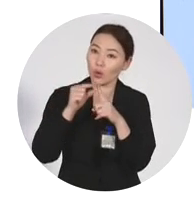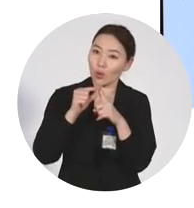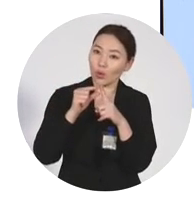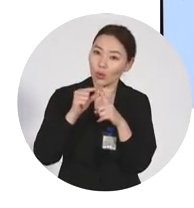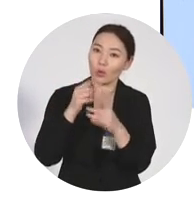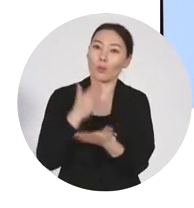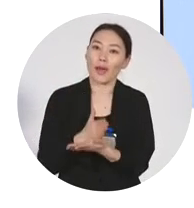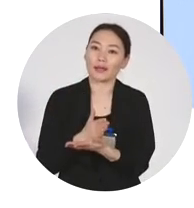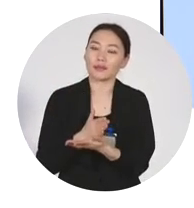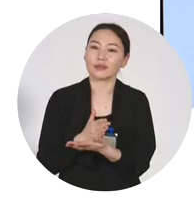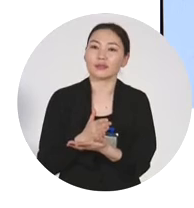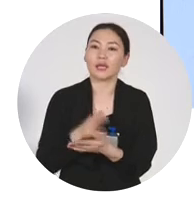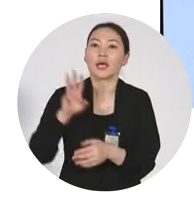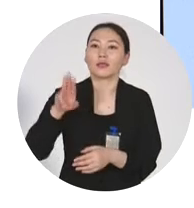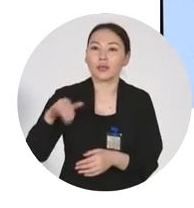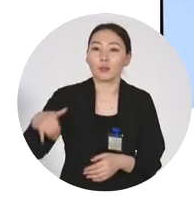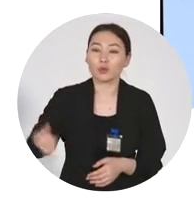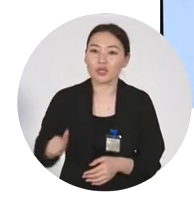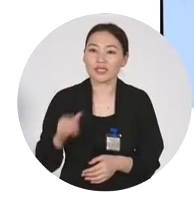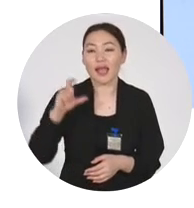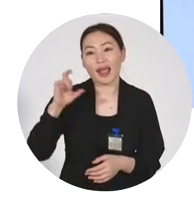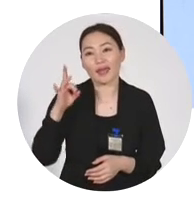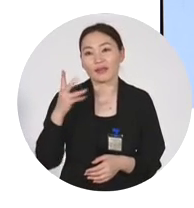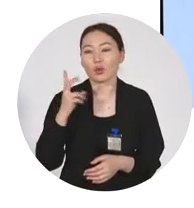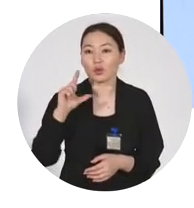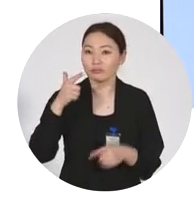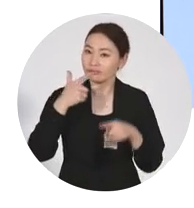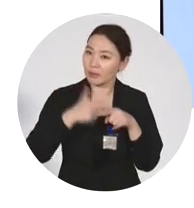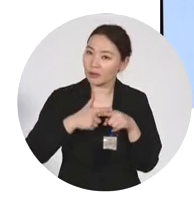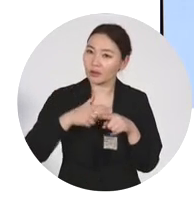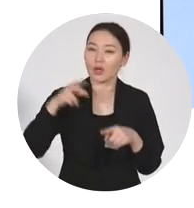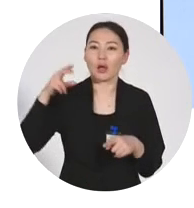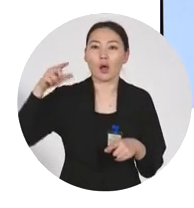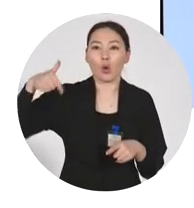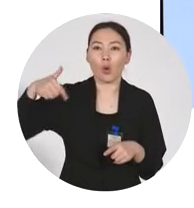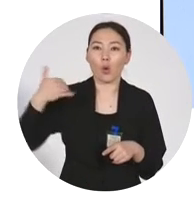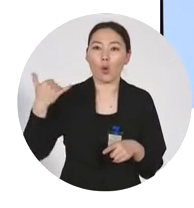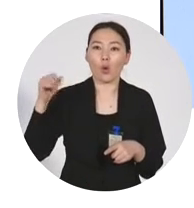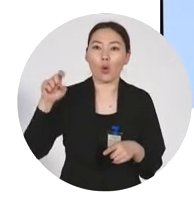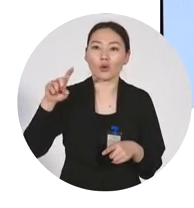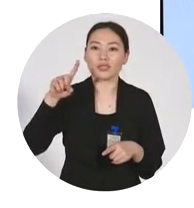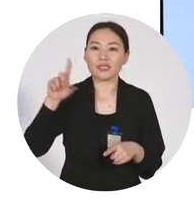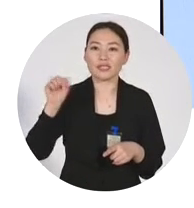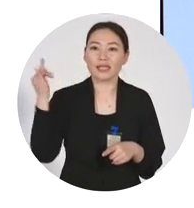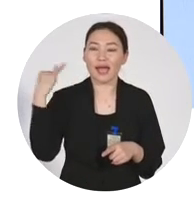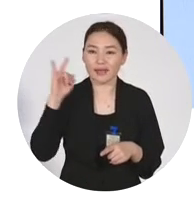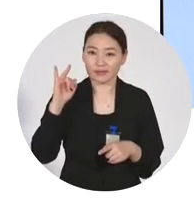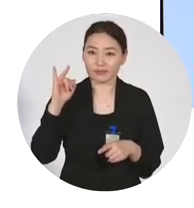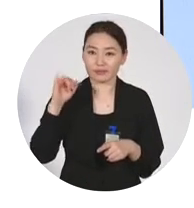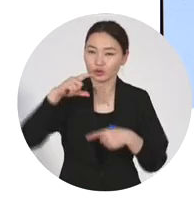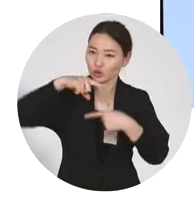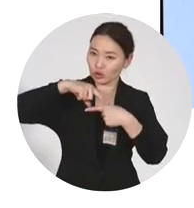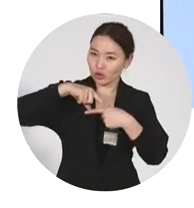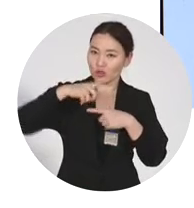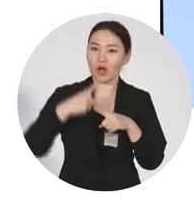учраас гуузай гэдэг нөхцөлөө залгах нь. За гар гэдэг үг бас ир үг байгаа учраас гуузай гэдэг нөхцөлөө залгах нэ.